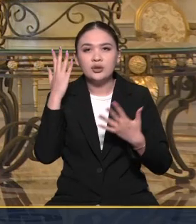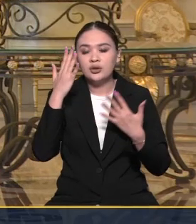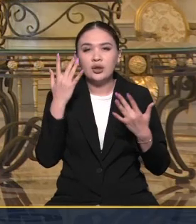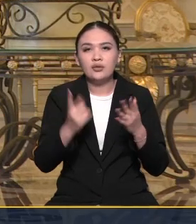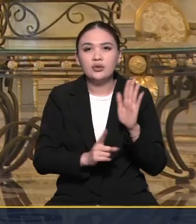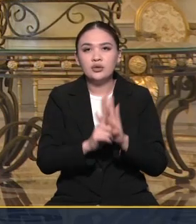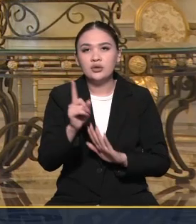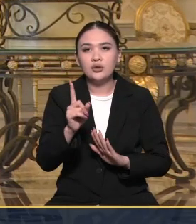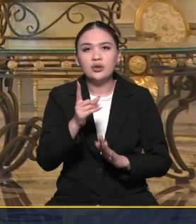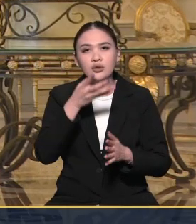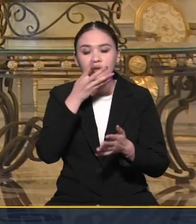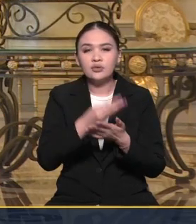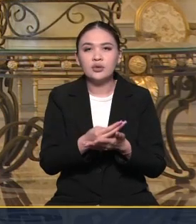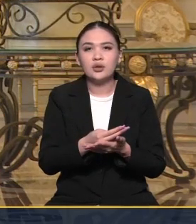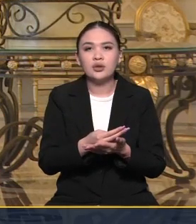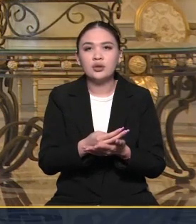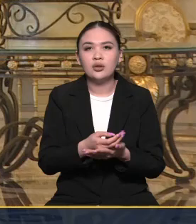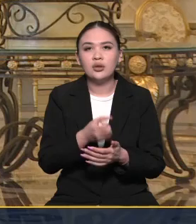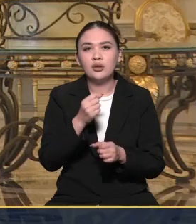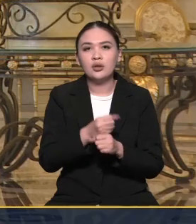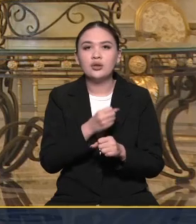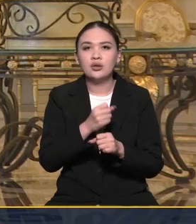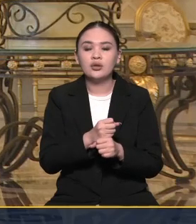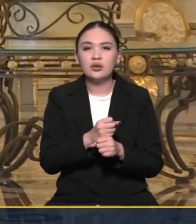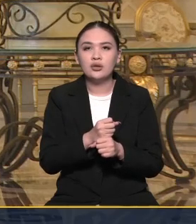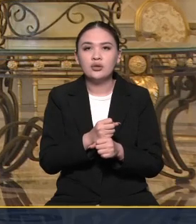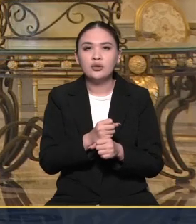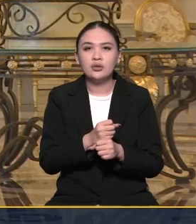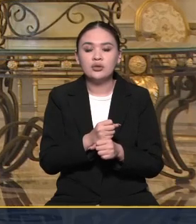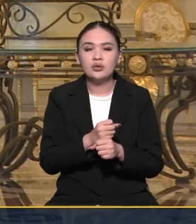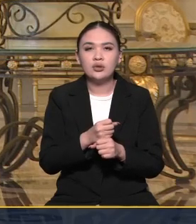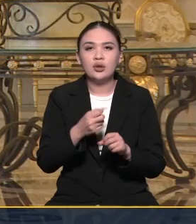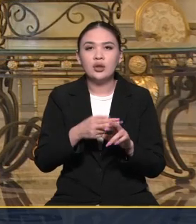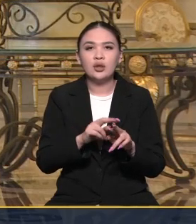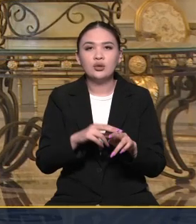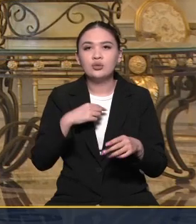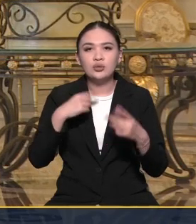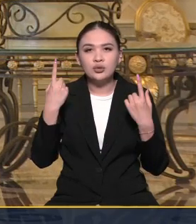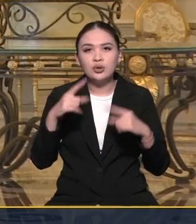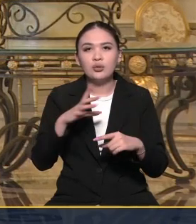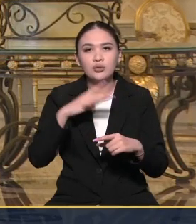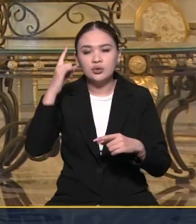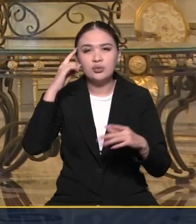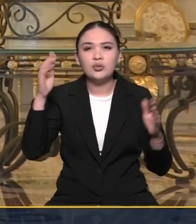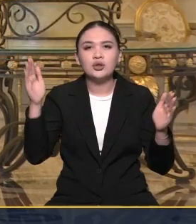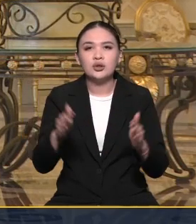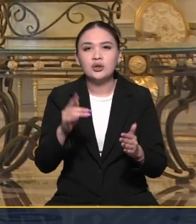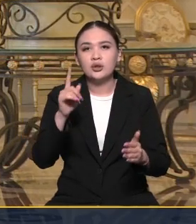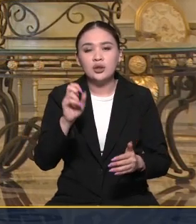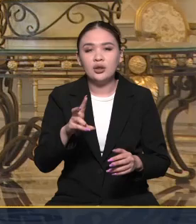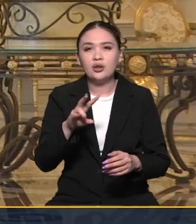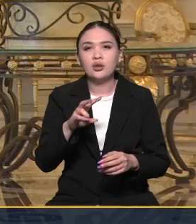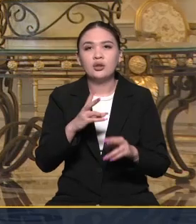В представлениях это было по-другому, чуть как будто поменьше зал был. Но